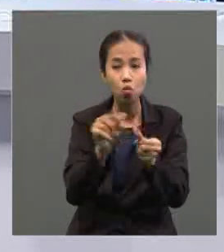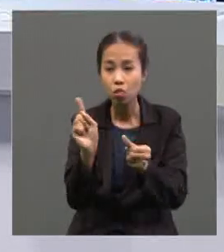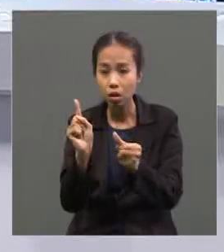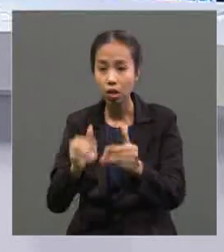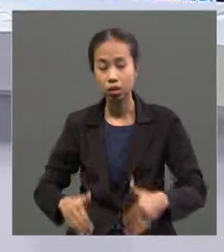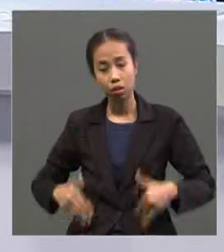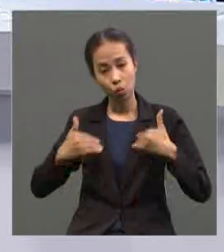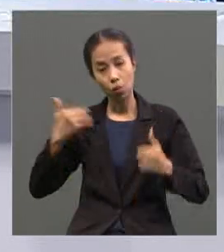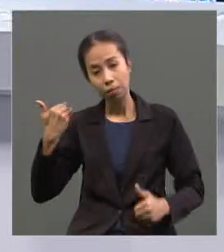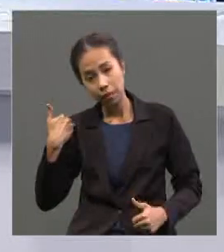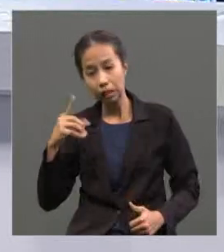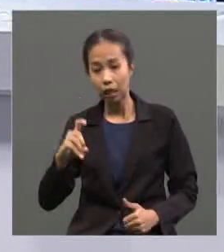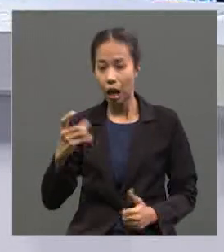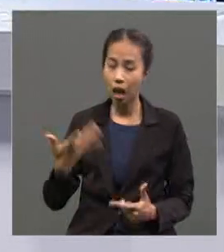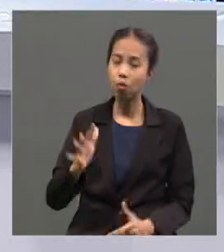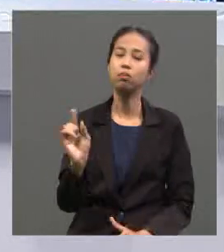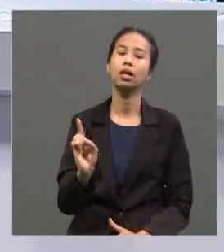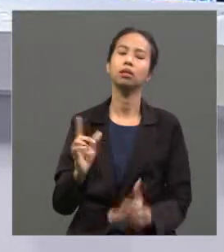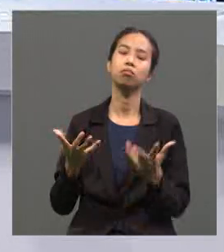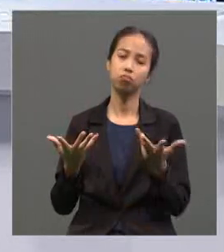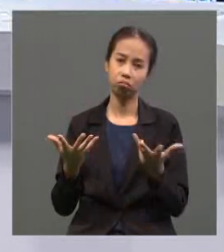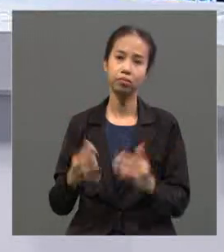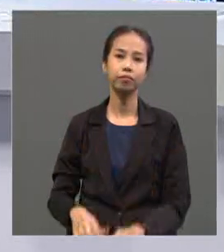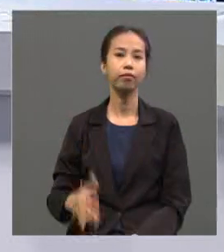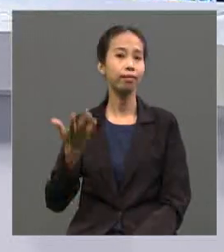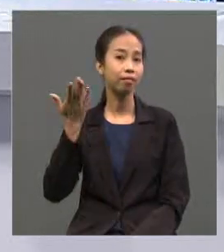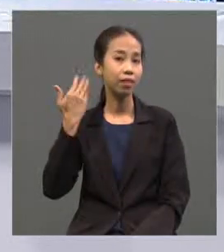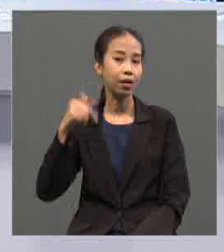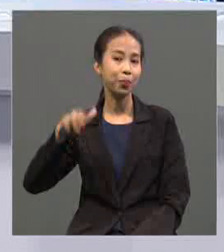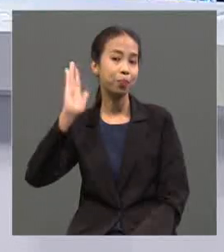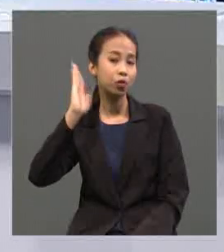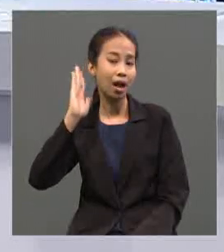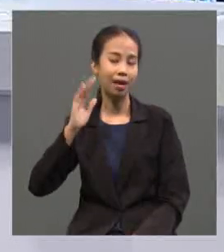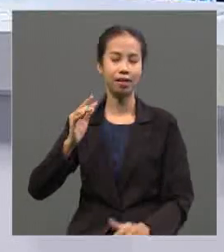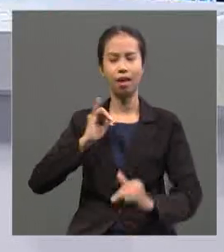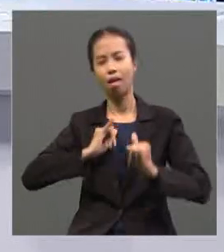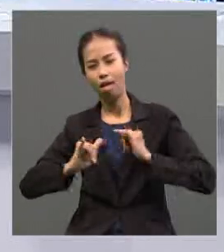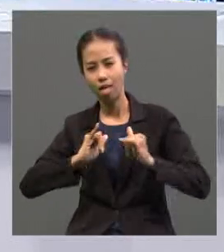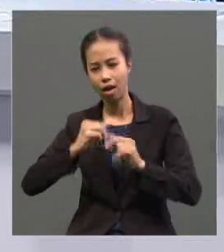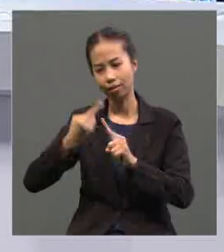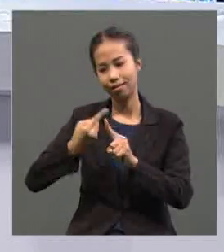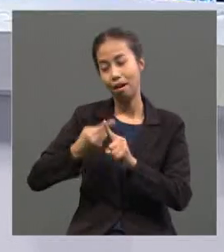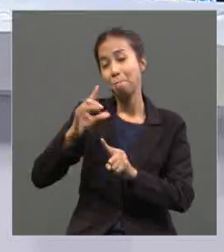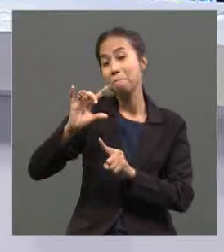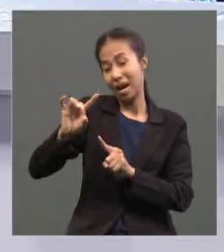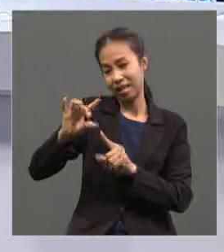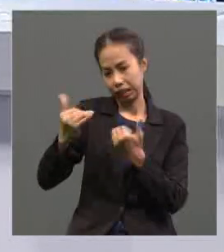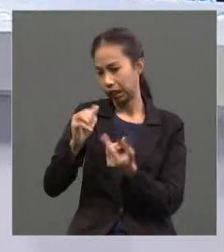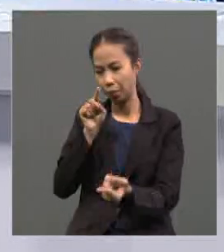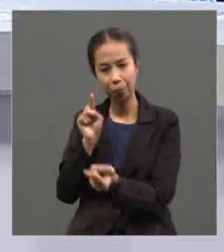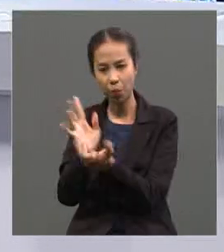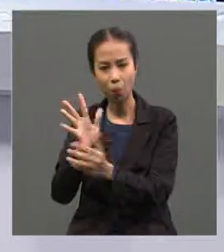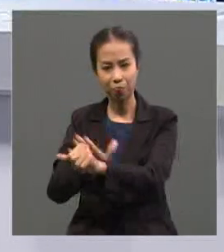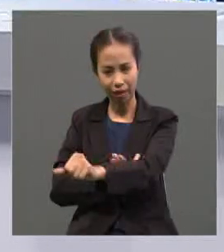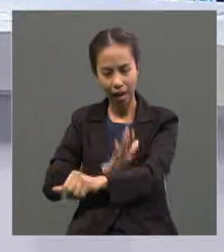ข่าวออกมาเมื่อวานเนี่ยสุดท้ายเนี่ยนะครับเรื่องของเด็กชายวัย8เดือนที่หายไปกว่า22วันหาย